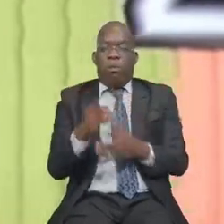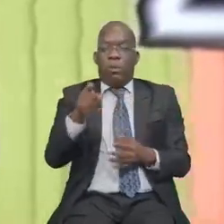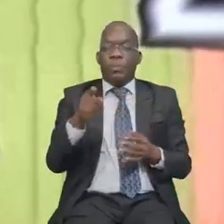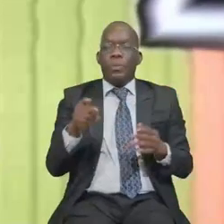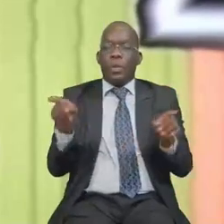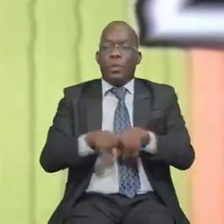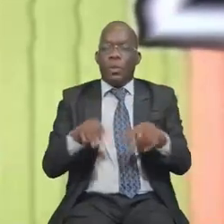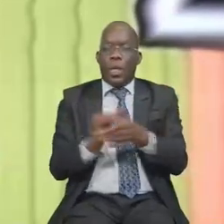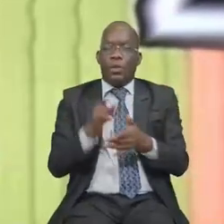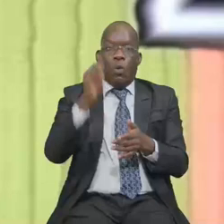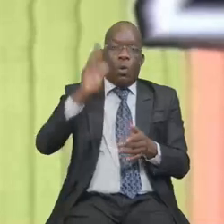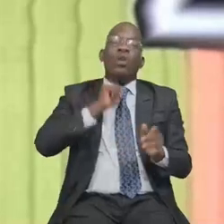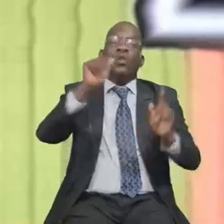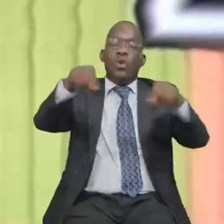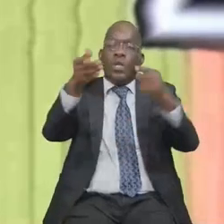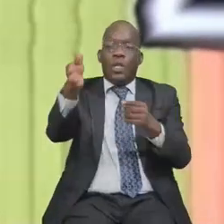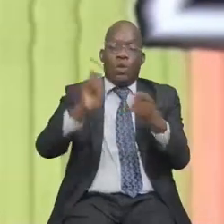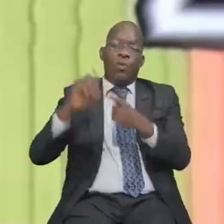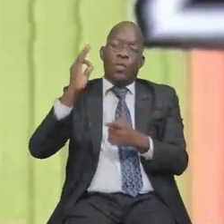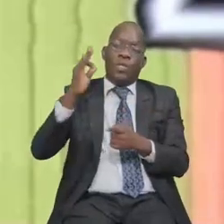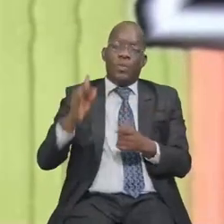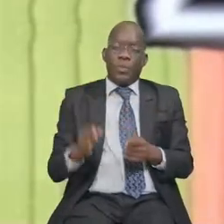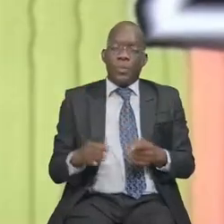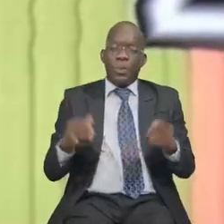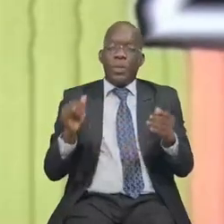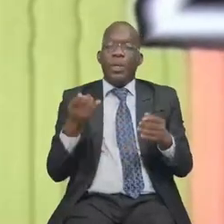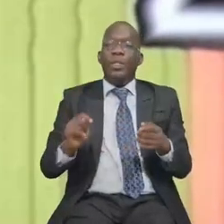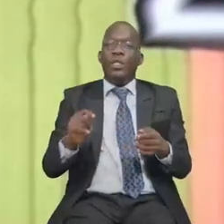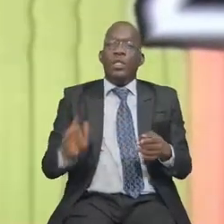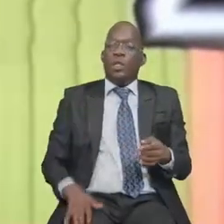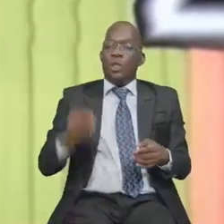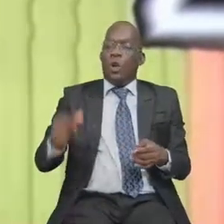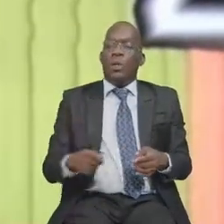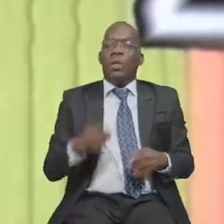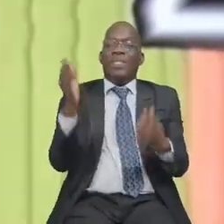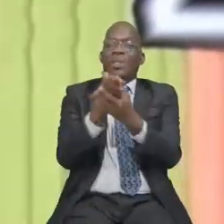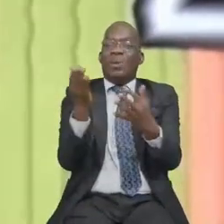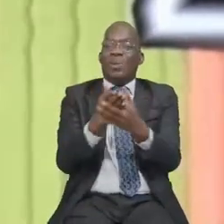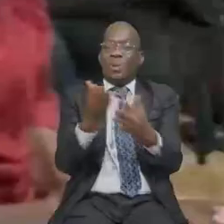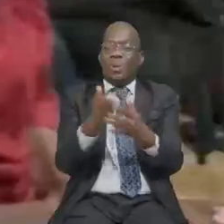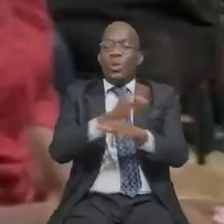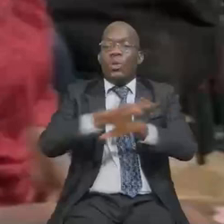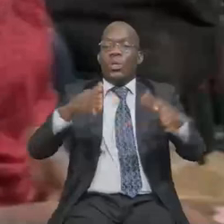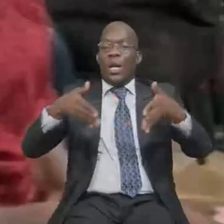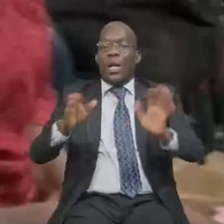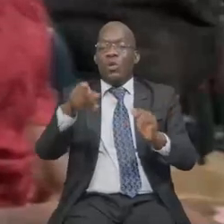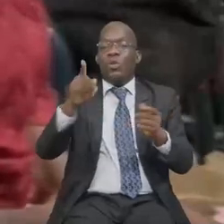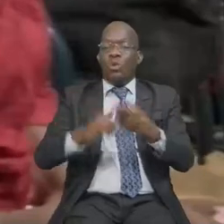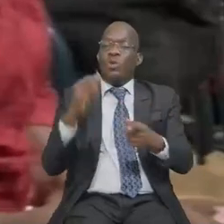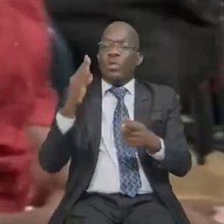maison. Chaque fois que tu arrives là-bas, le chien mord, le chien aboie, aboie. Tu dis, qu'est-ce que je vais faire?